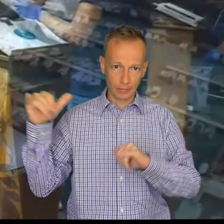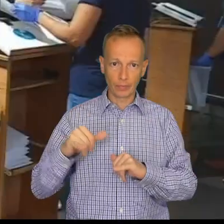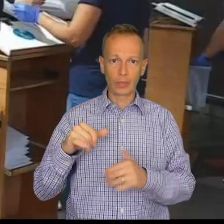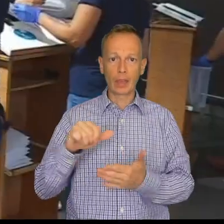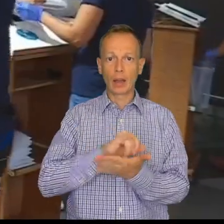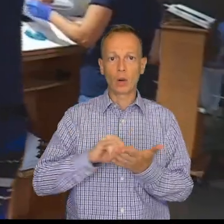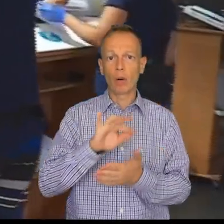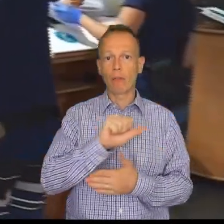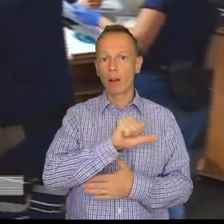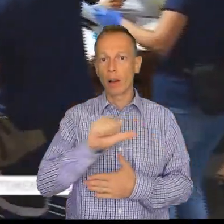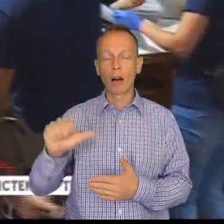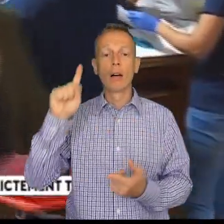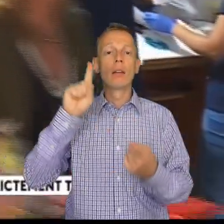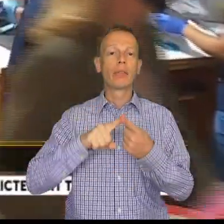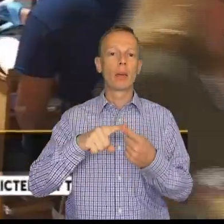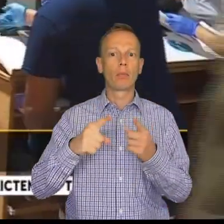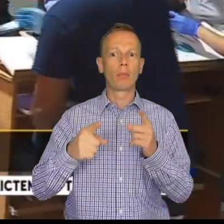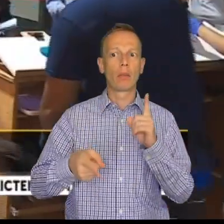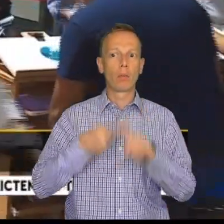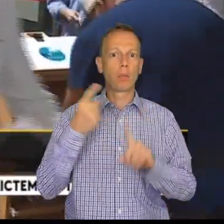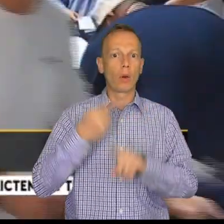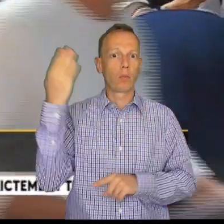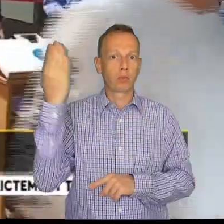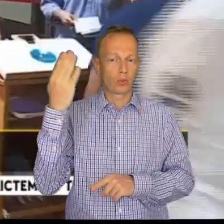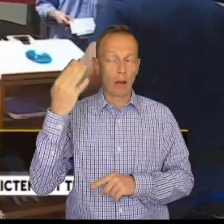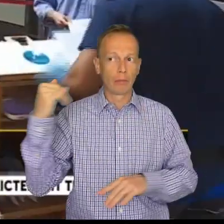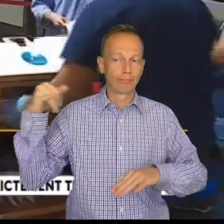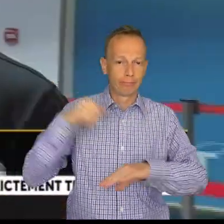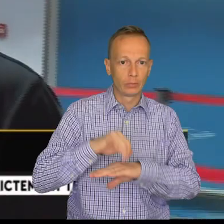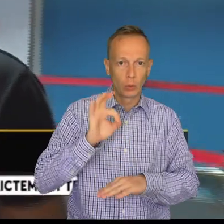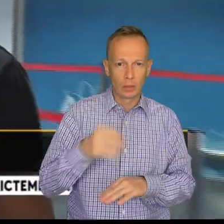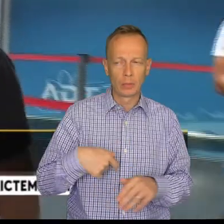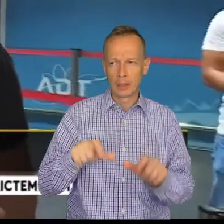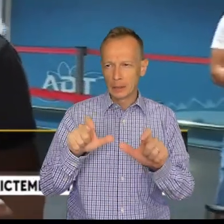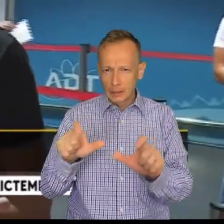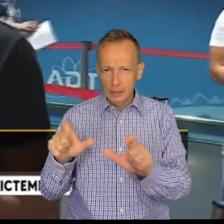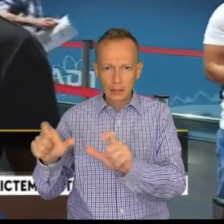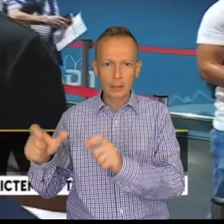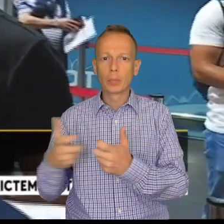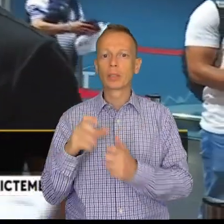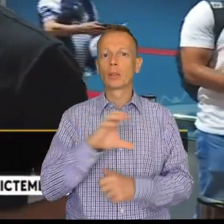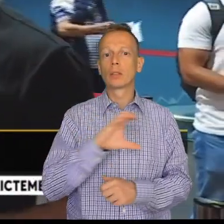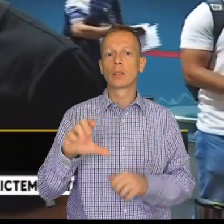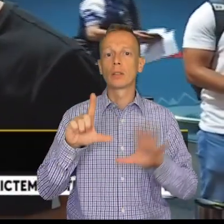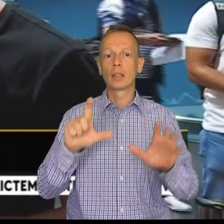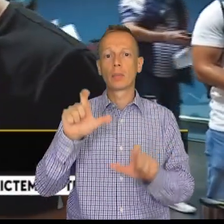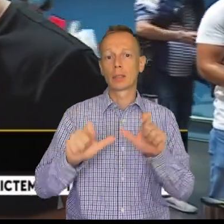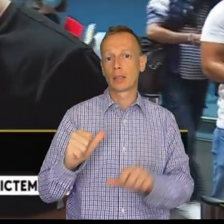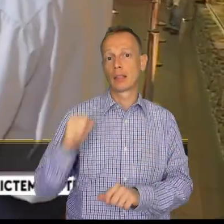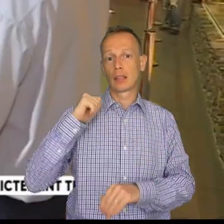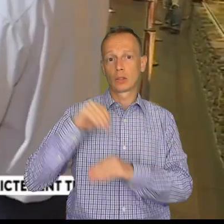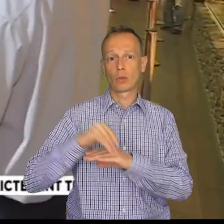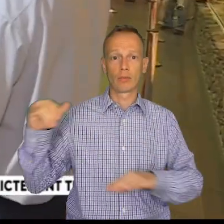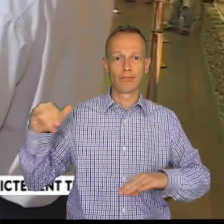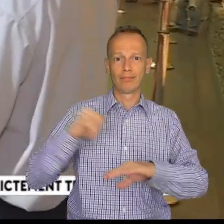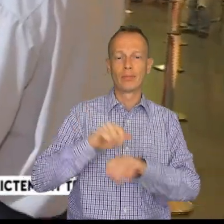de Faa pour des motifs spécifiques impérieux sont filtrés. 107 ont débarqué hier soir,